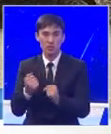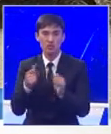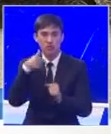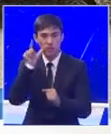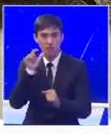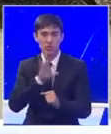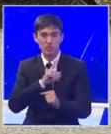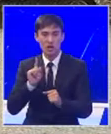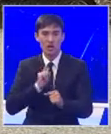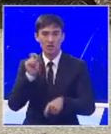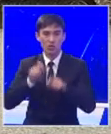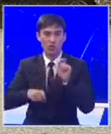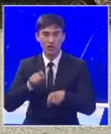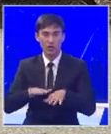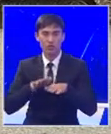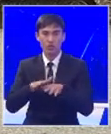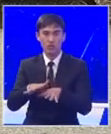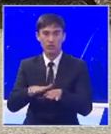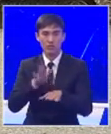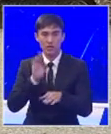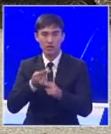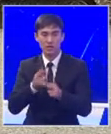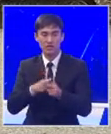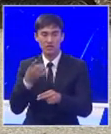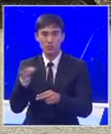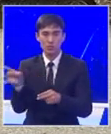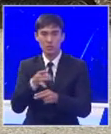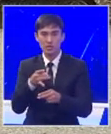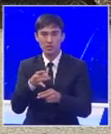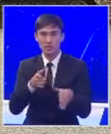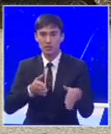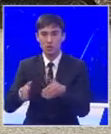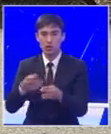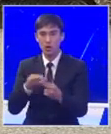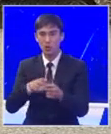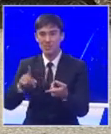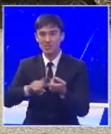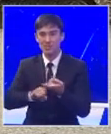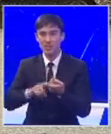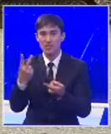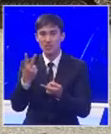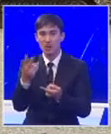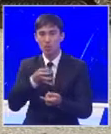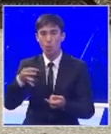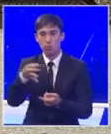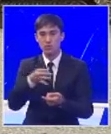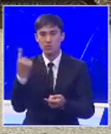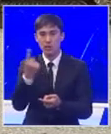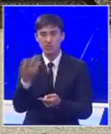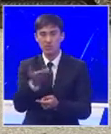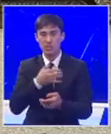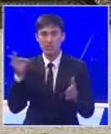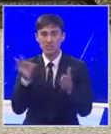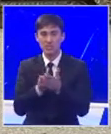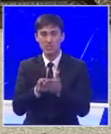мы ждали остановки потока воды, так как это трасса республиканского значения, которая соединяет две области, первой нашей